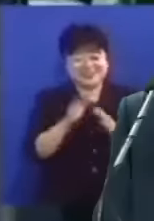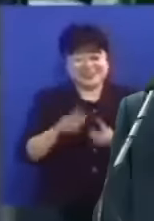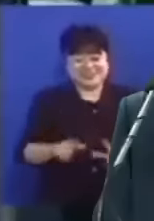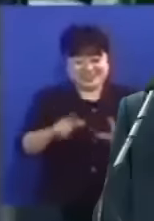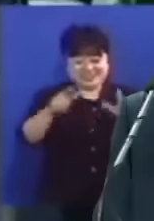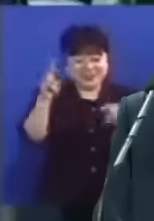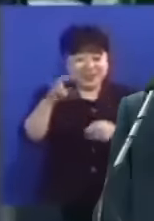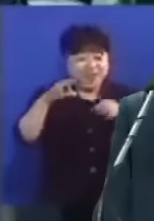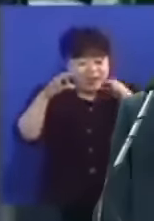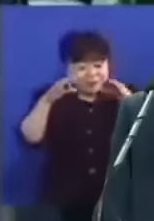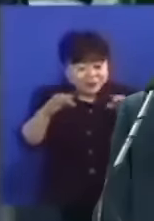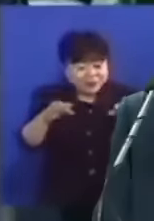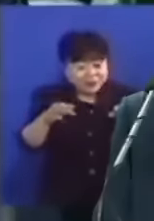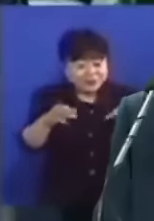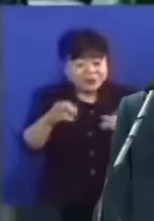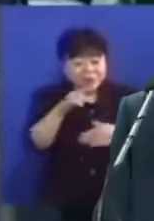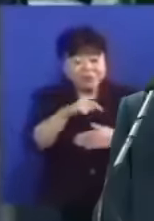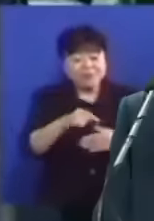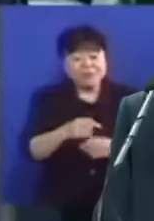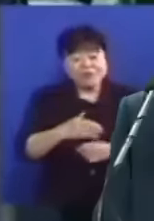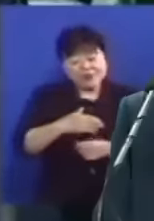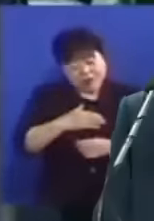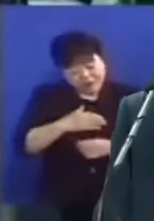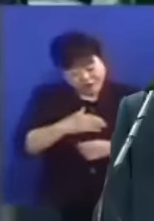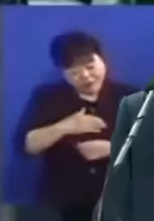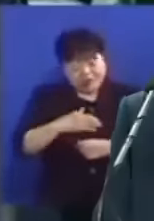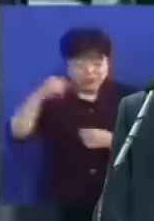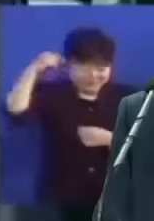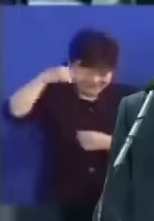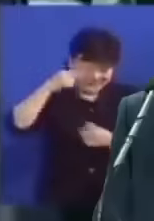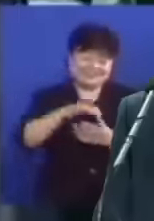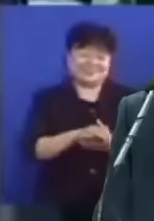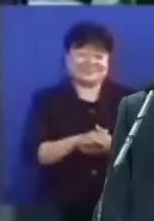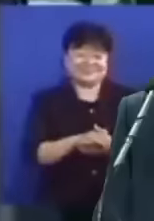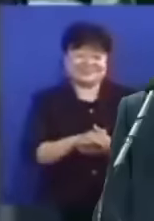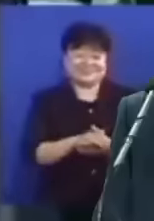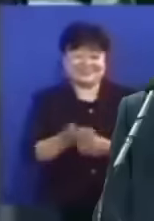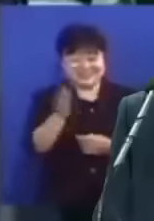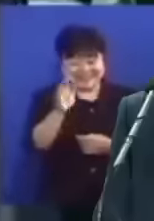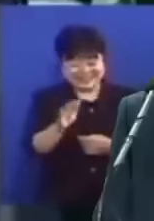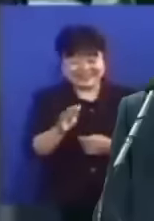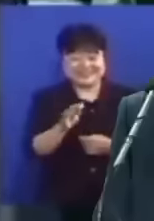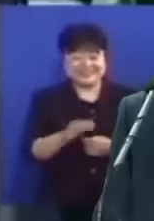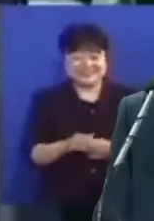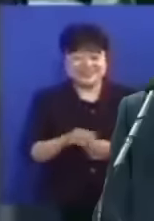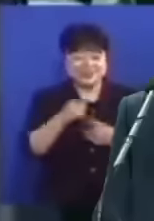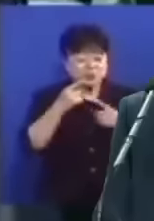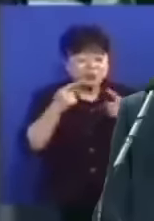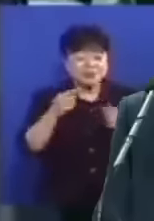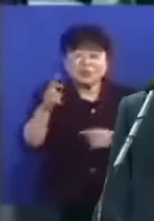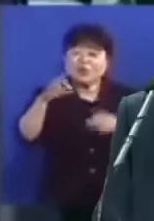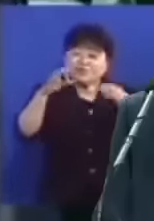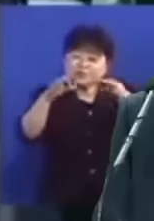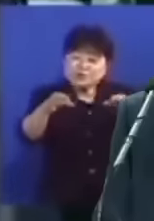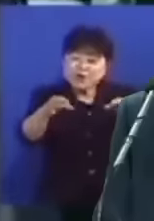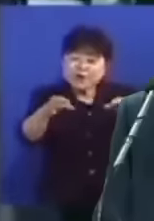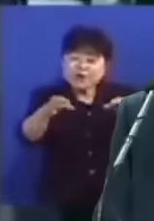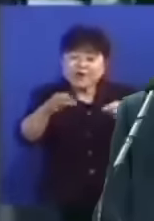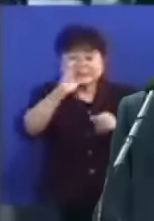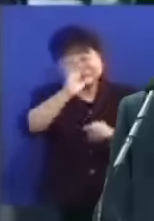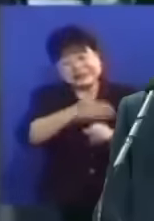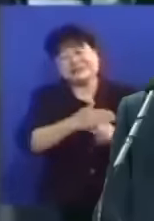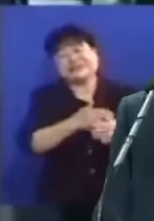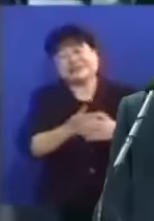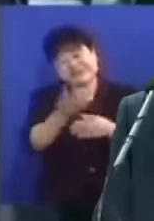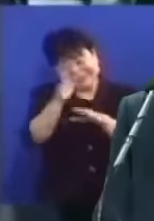오늘 또 노래 부르는데 굉장히 마음에 감동을 느꼈어요. 그런데 나는 내가 노래 부르면 곡조를 잘못